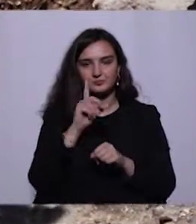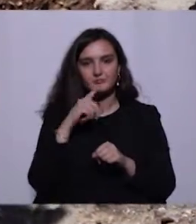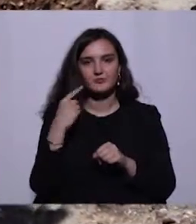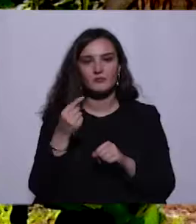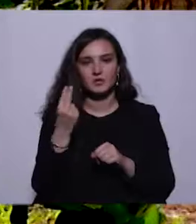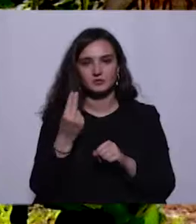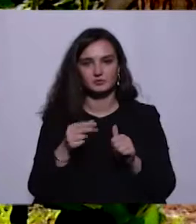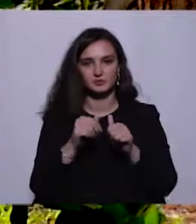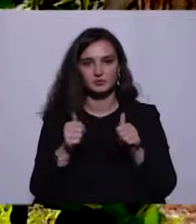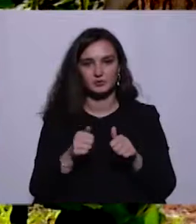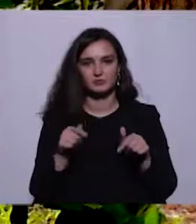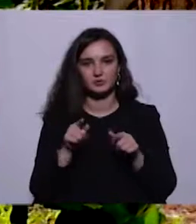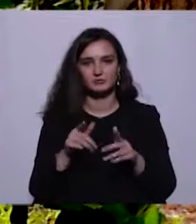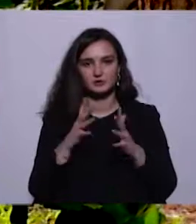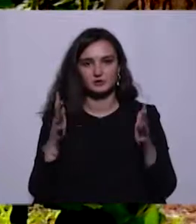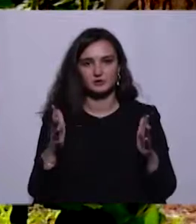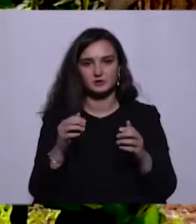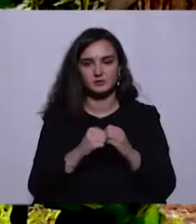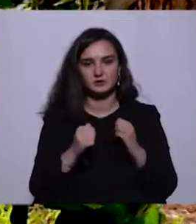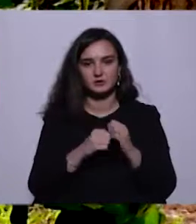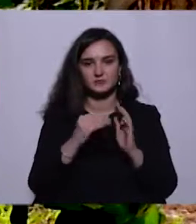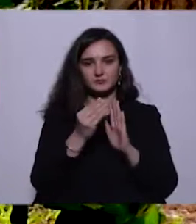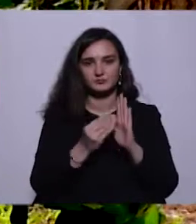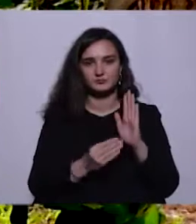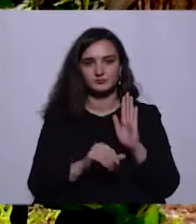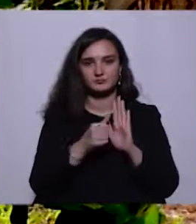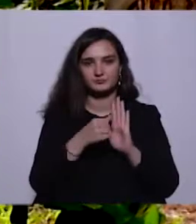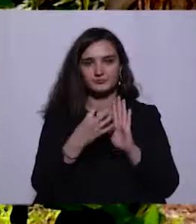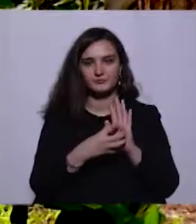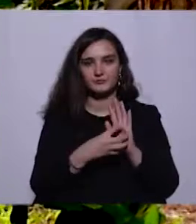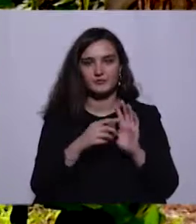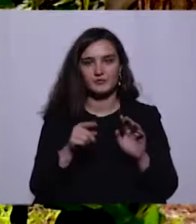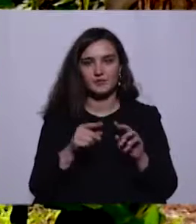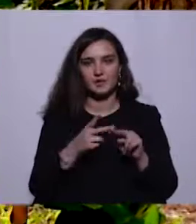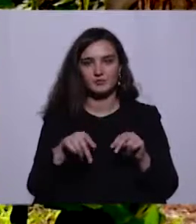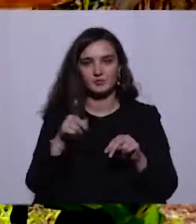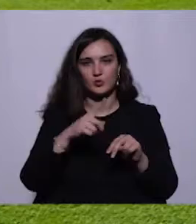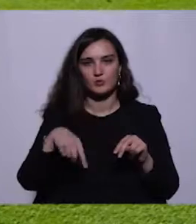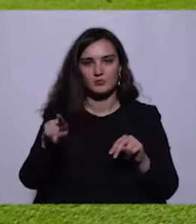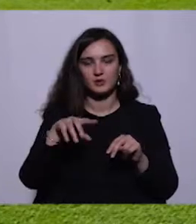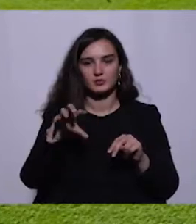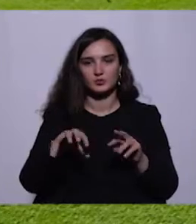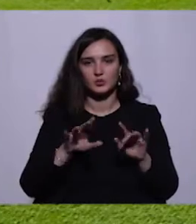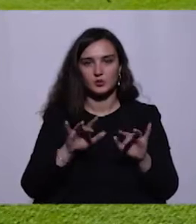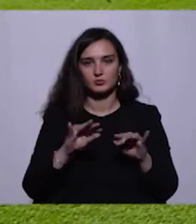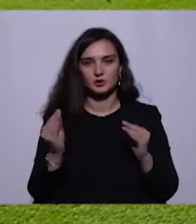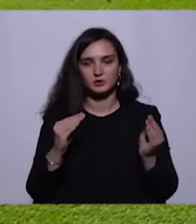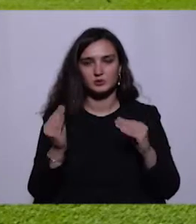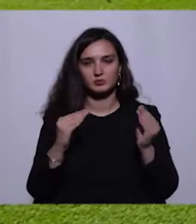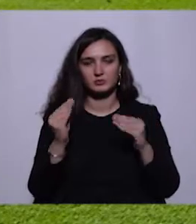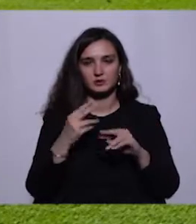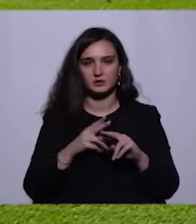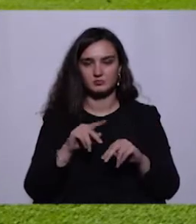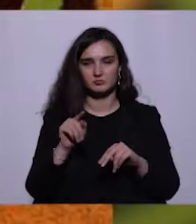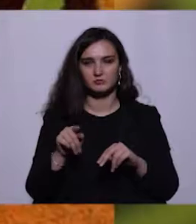მელიის ფორმა აი ამ დიდ მენჰირზე და ერთი წუთით დავბრუნდები ამ კომპლექსთან. ეს არის კომპიუტერული აწყობილი